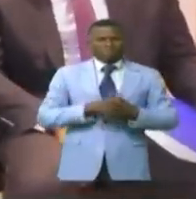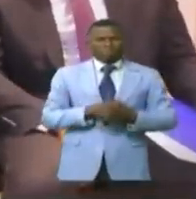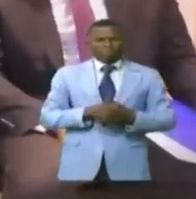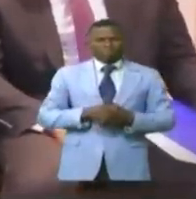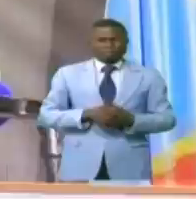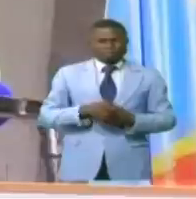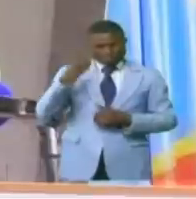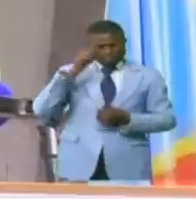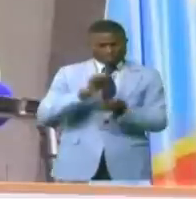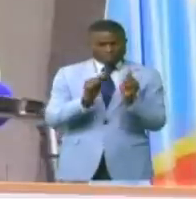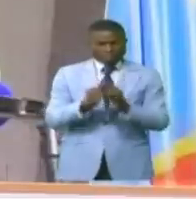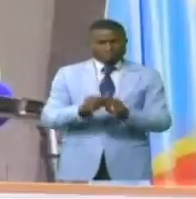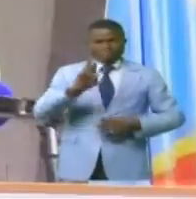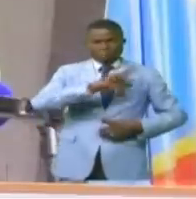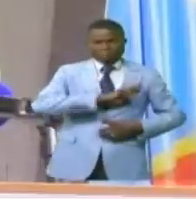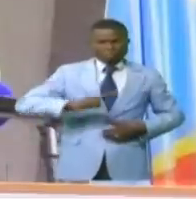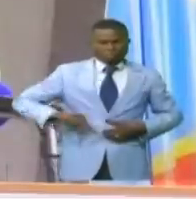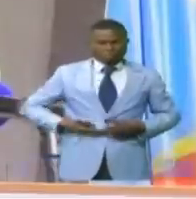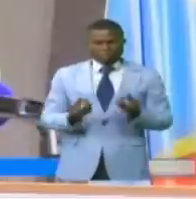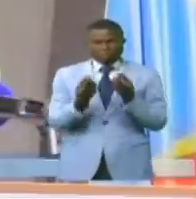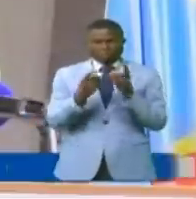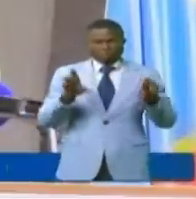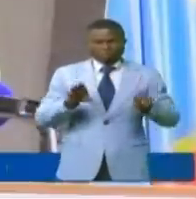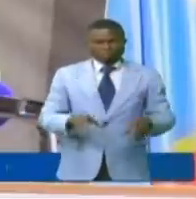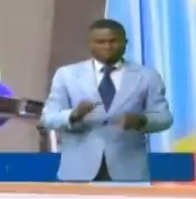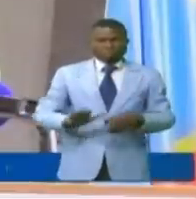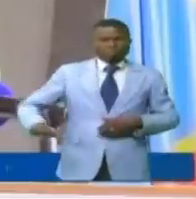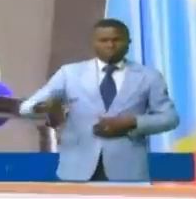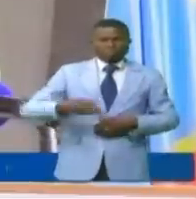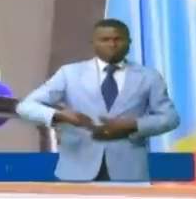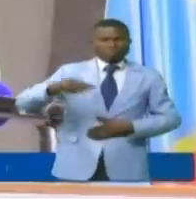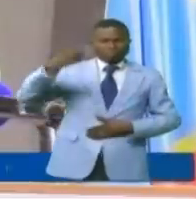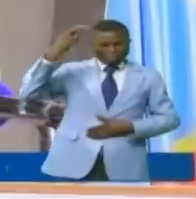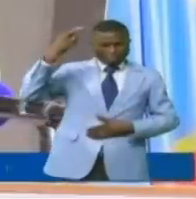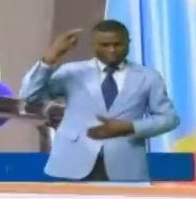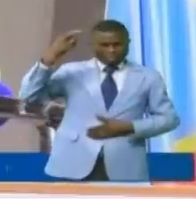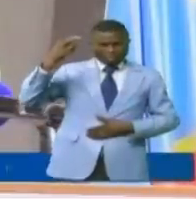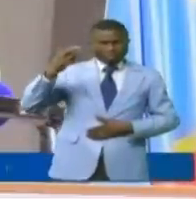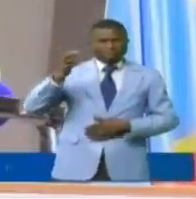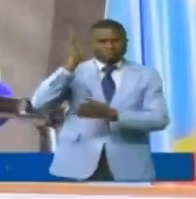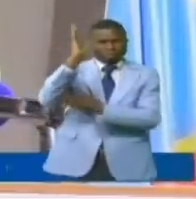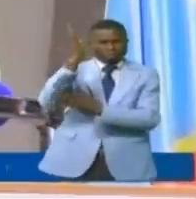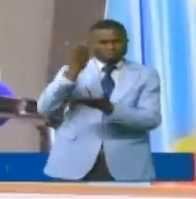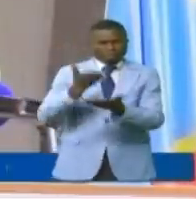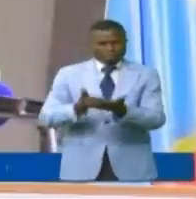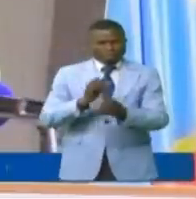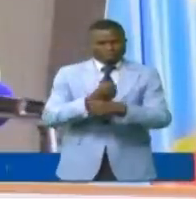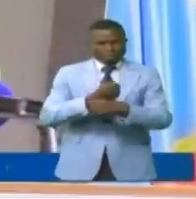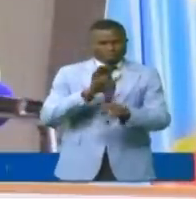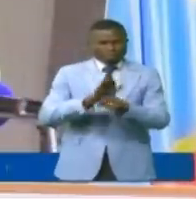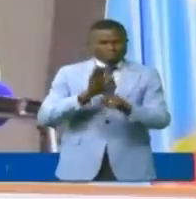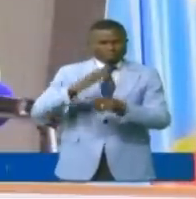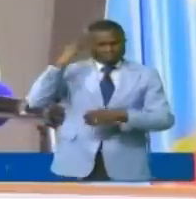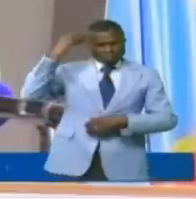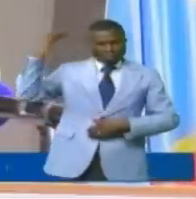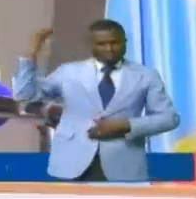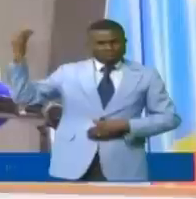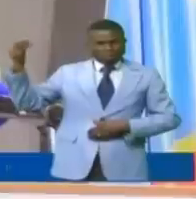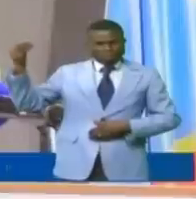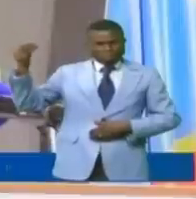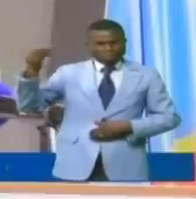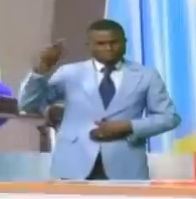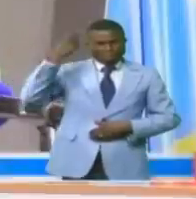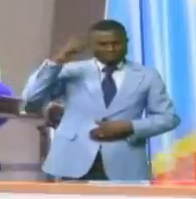ce qui concerne la République démocratique du Congo, pays hôte, ces assises suscitent beaucoup d'espoir pour